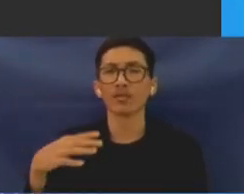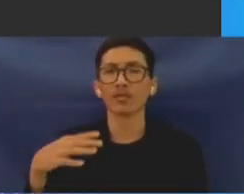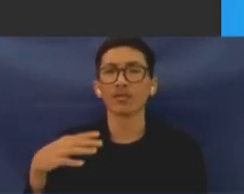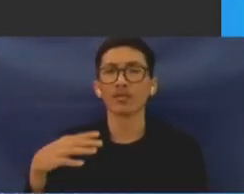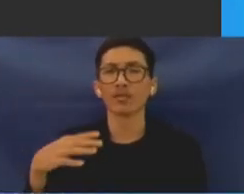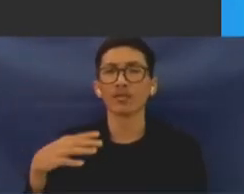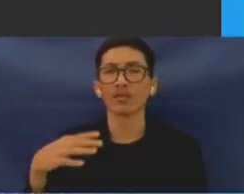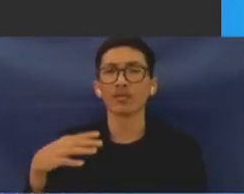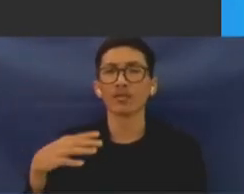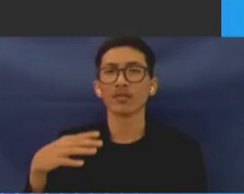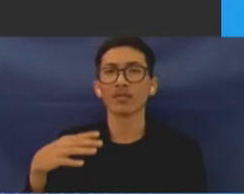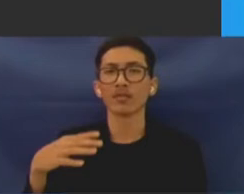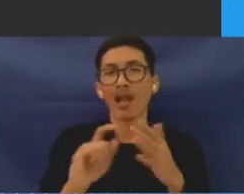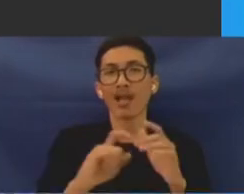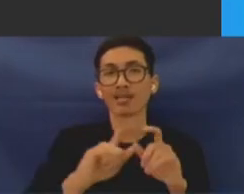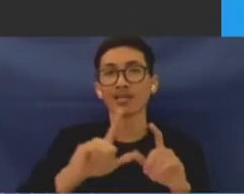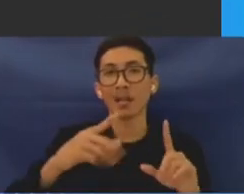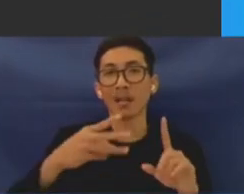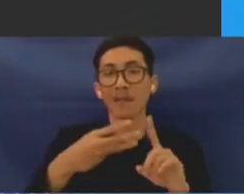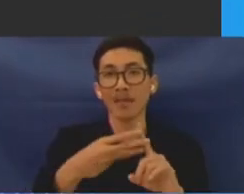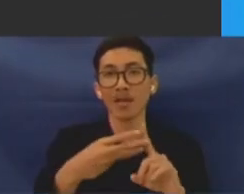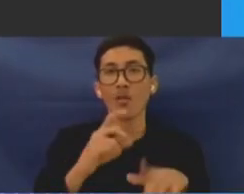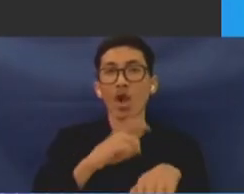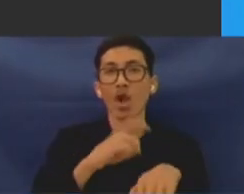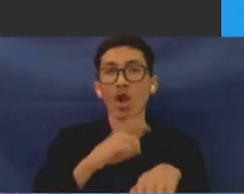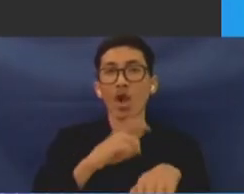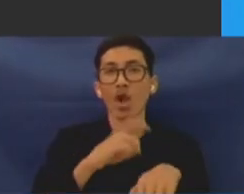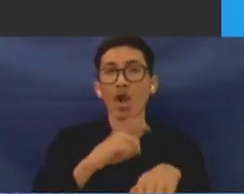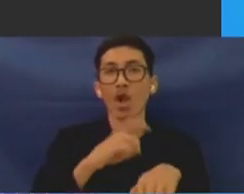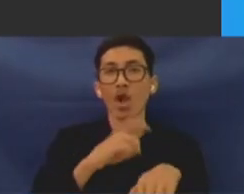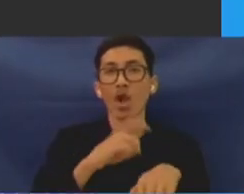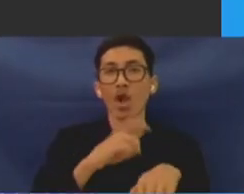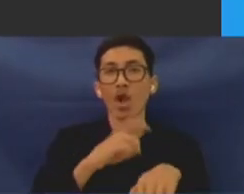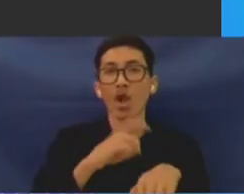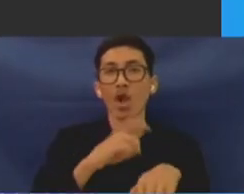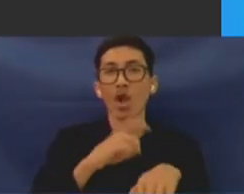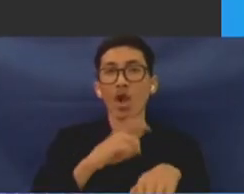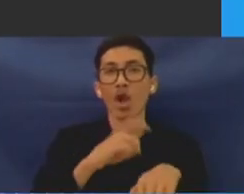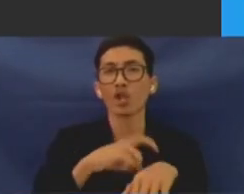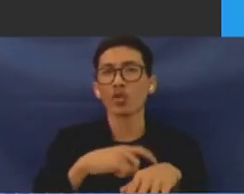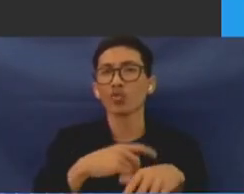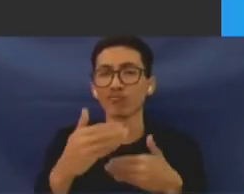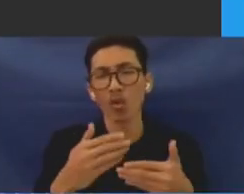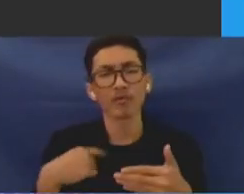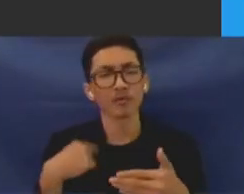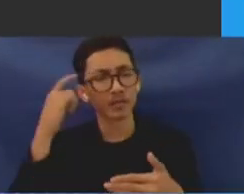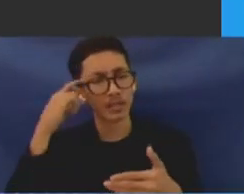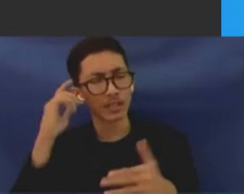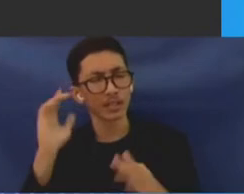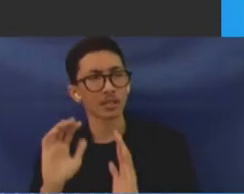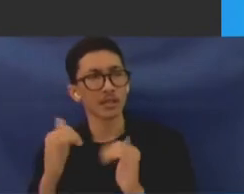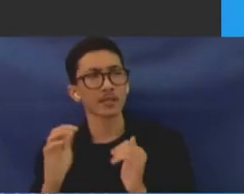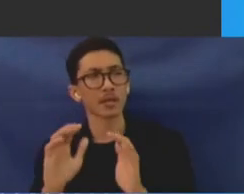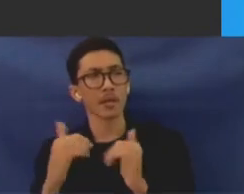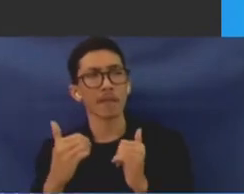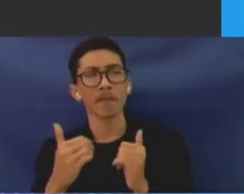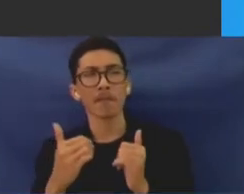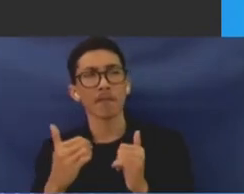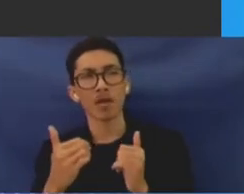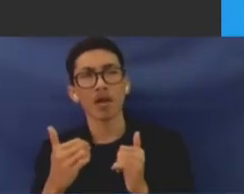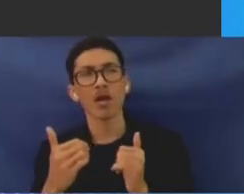berjalannya dengan waktu, jadi kami mempersiapkan salah satunya dengan assessment dengan